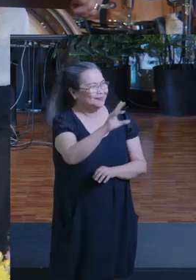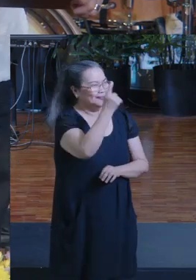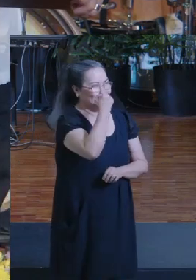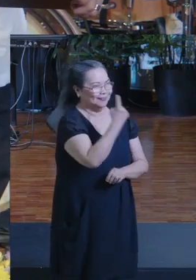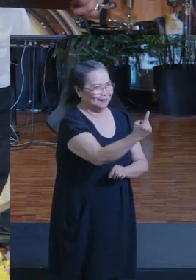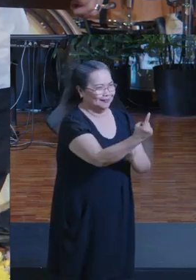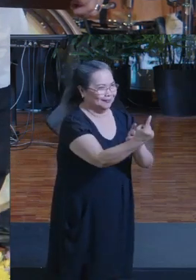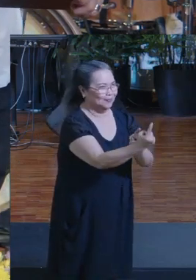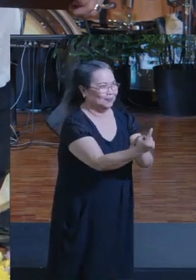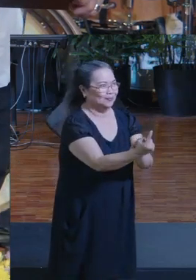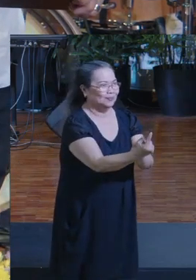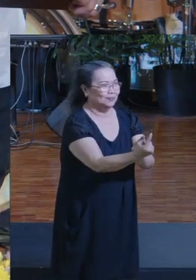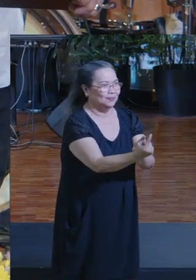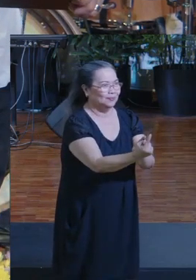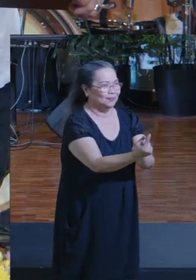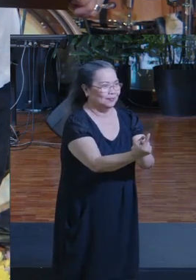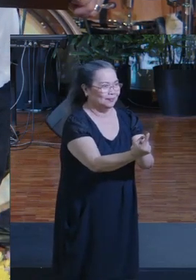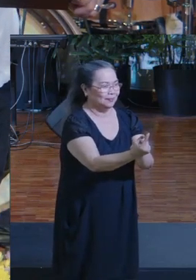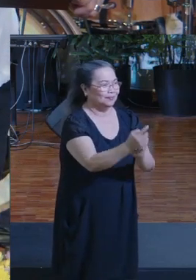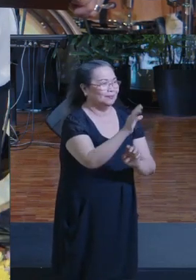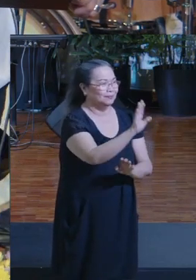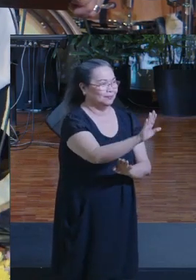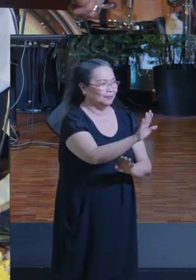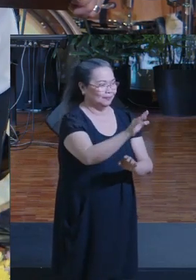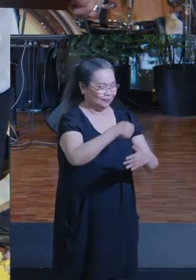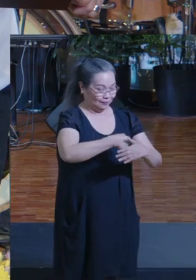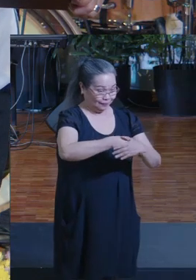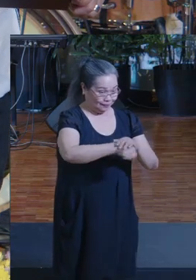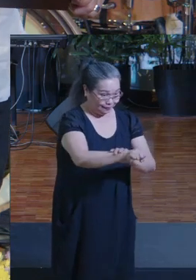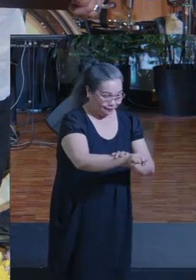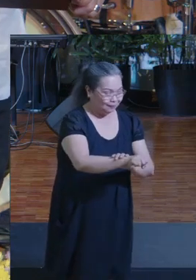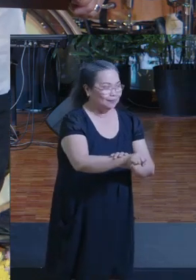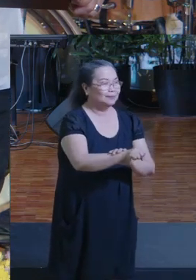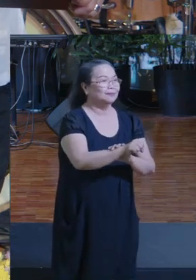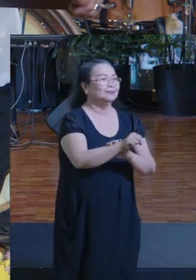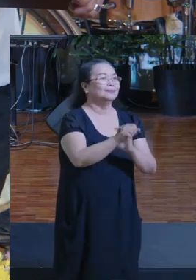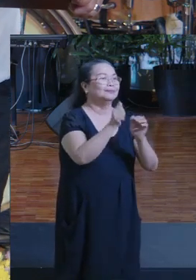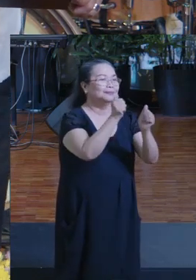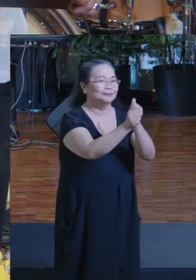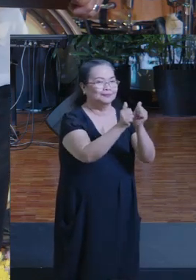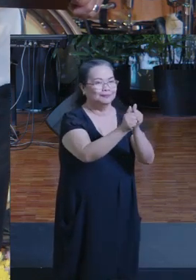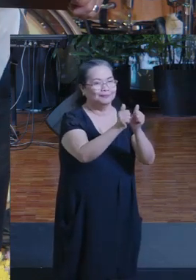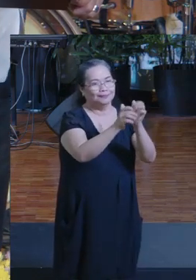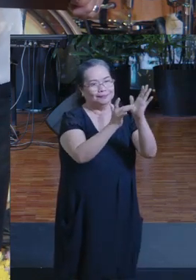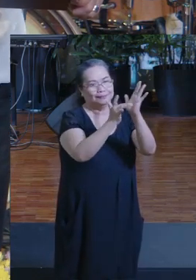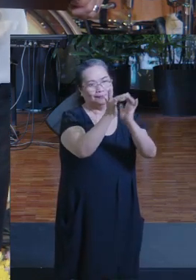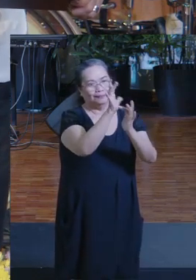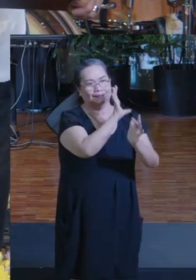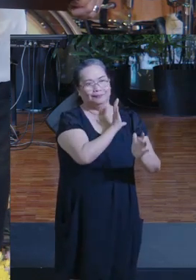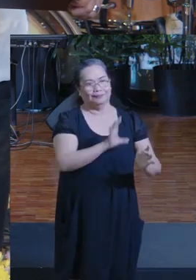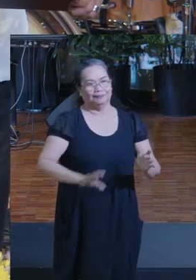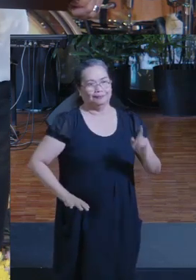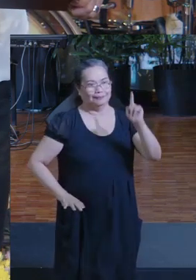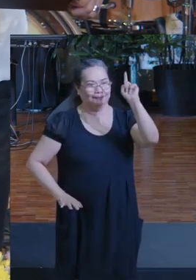referring to many, but referring to one, and to your offspring, singular, who is